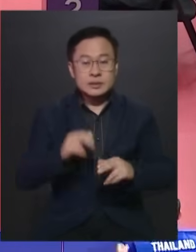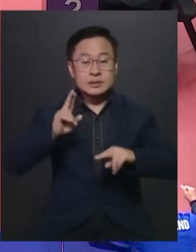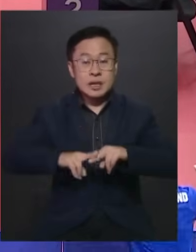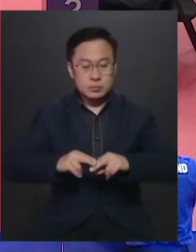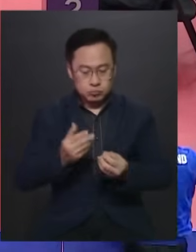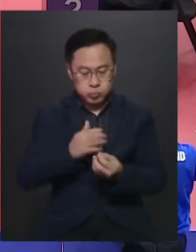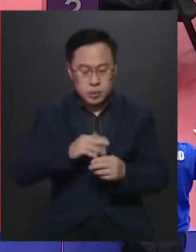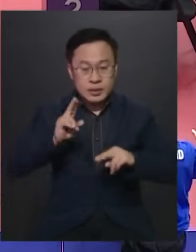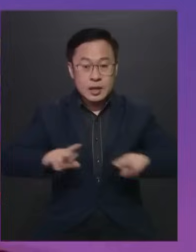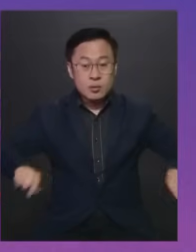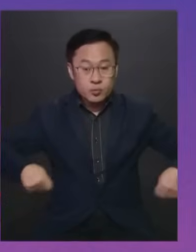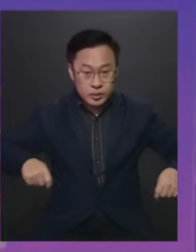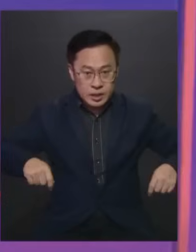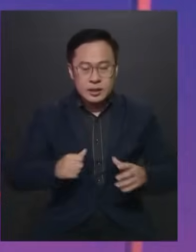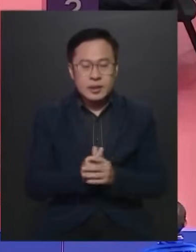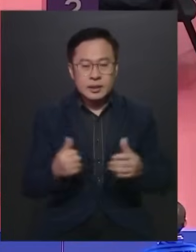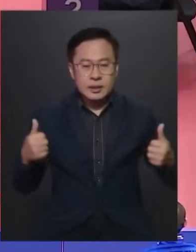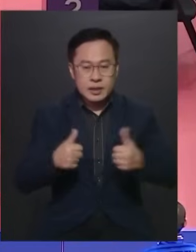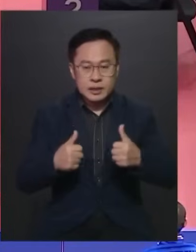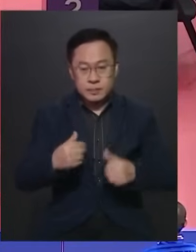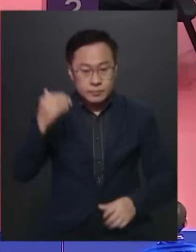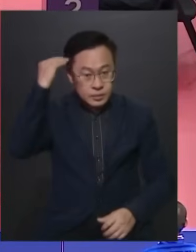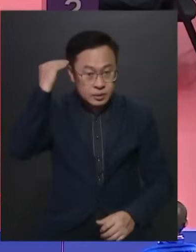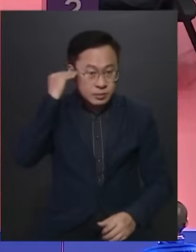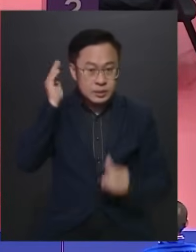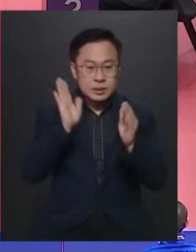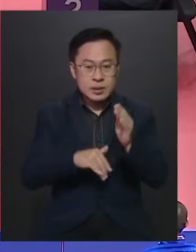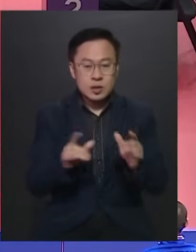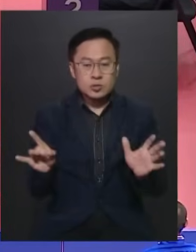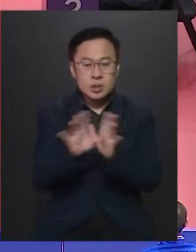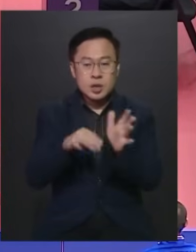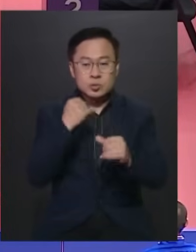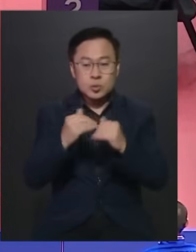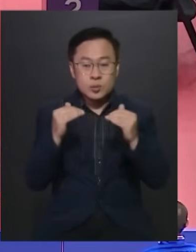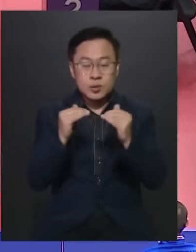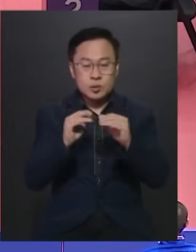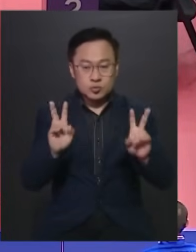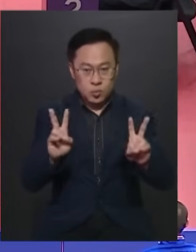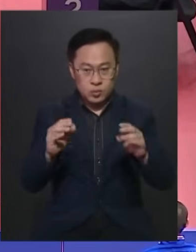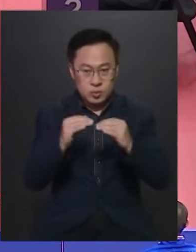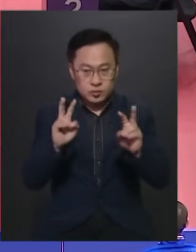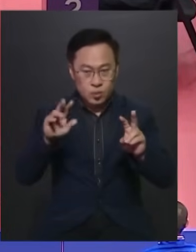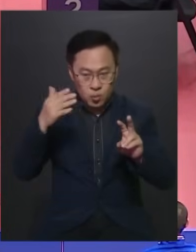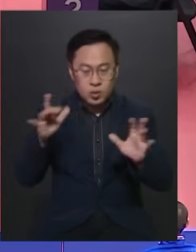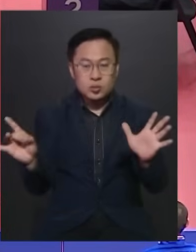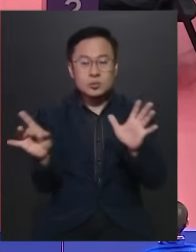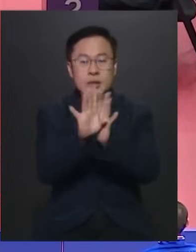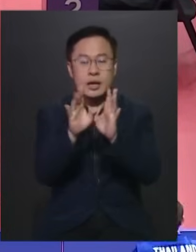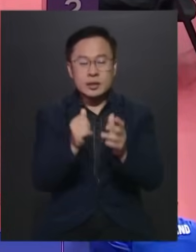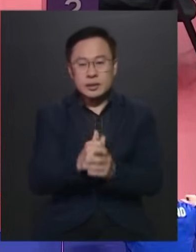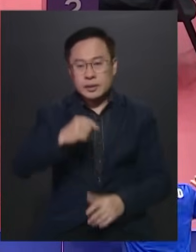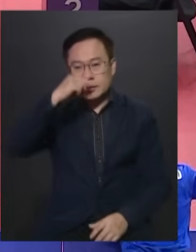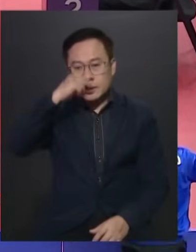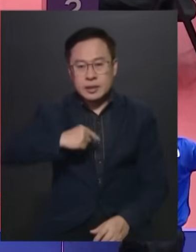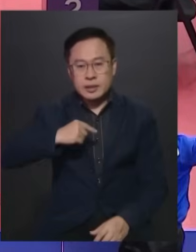คิมยังตึนจากเกาหลีใต้ครับโดยแมตชนี้เนี่ยสู้กันสนุกแล้วก็มาเสมอกัน 2ต่อ 2เกมนะครับก่อนที่วันชัย